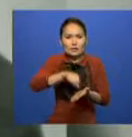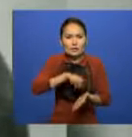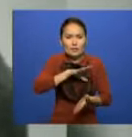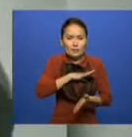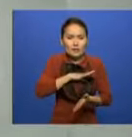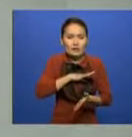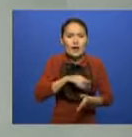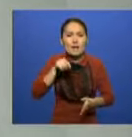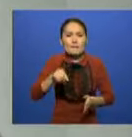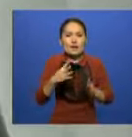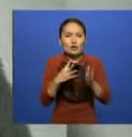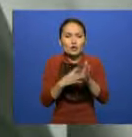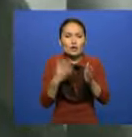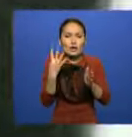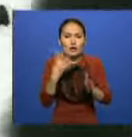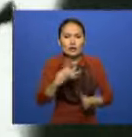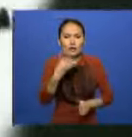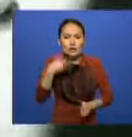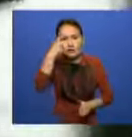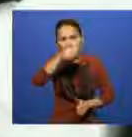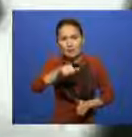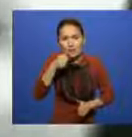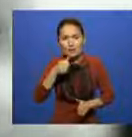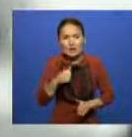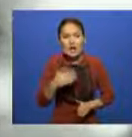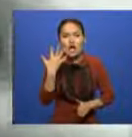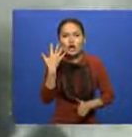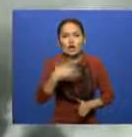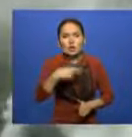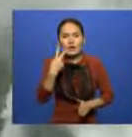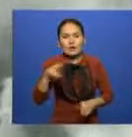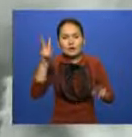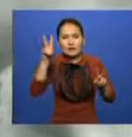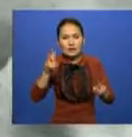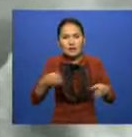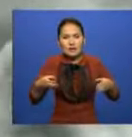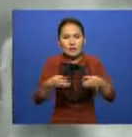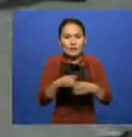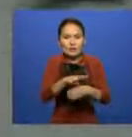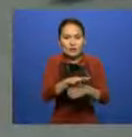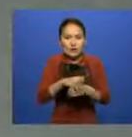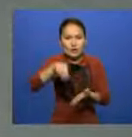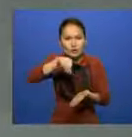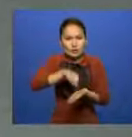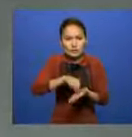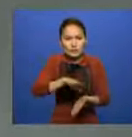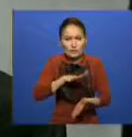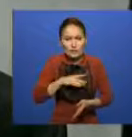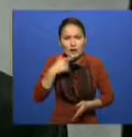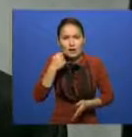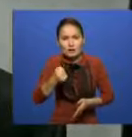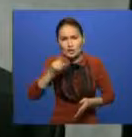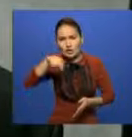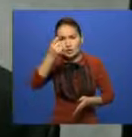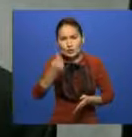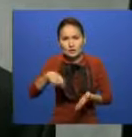Кейіннен, яғни 1944 жылы Карелия майданындағы 52-ші гвардиялық миномет полкіне алынады. 17 жастан 24-ке